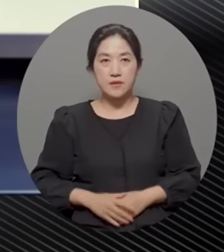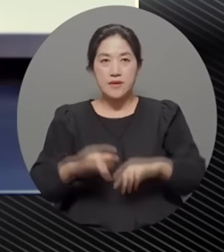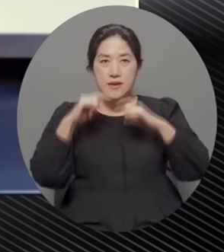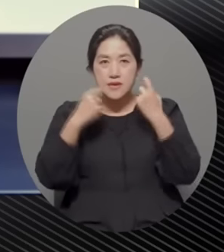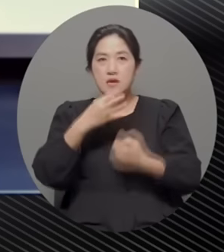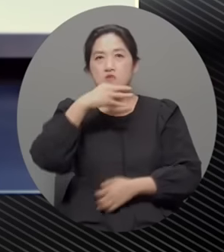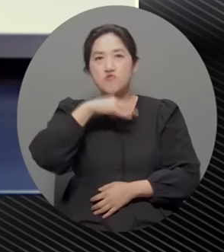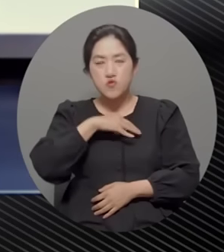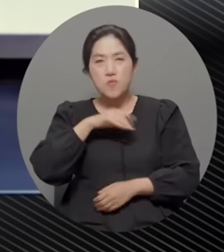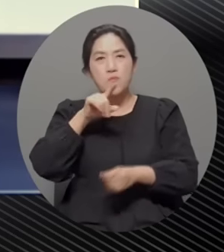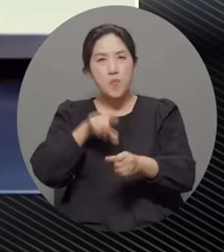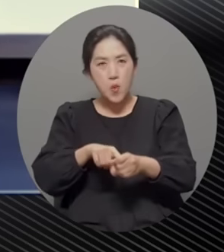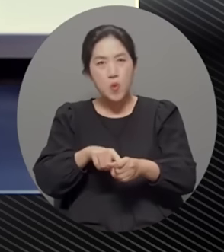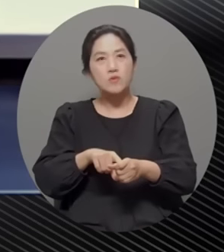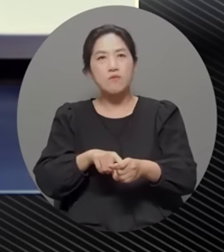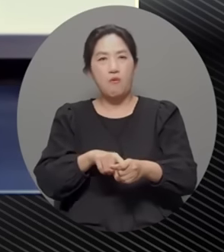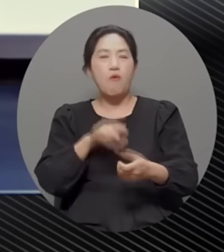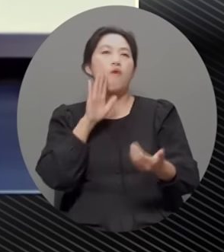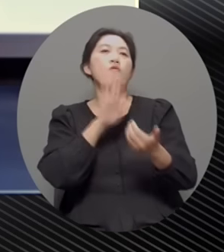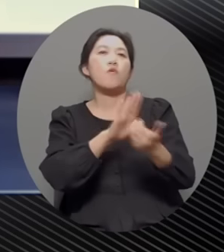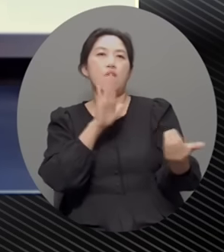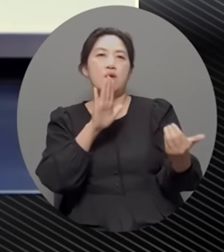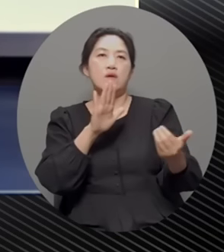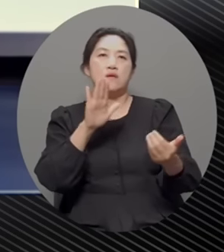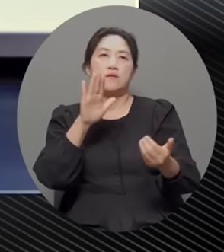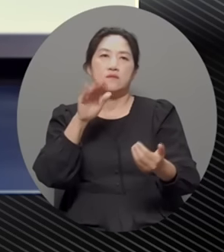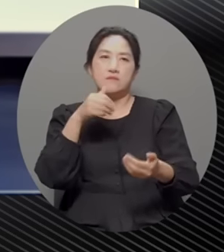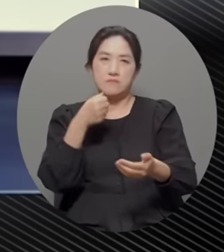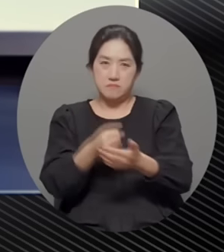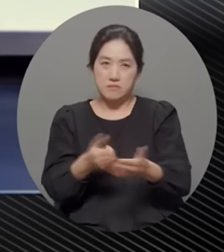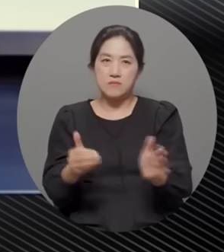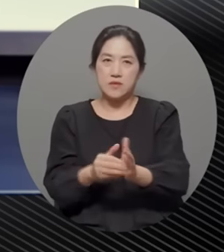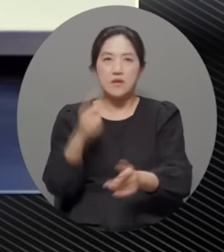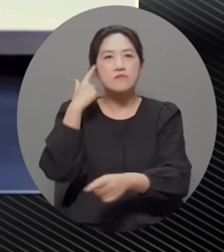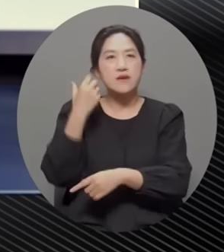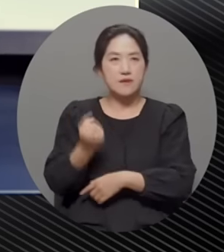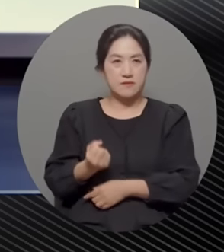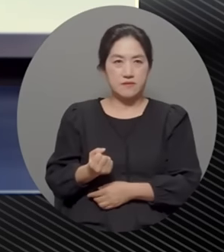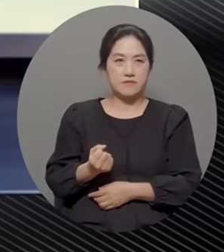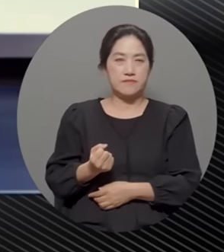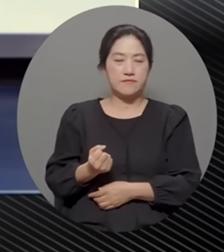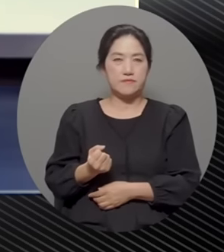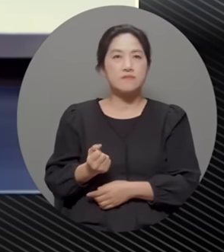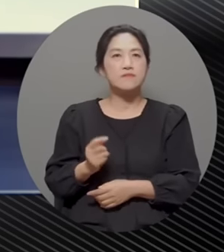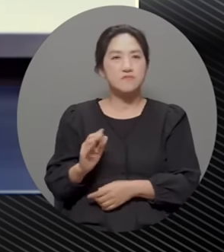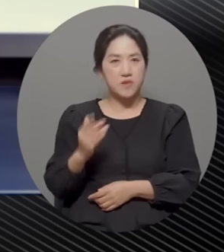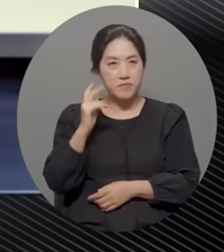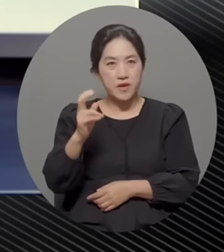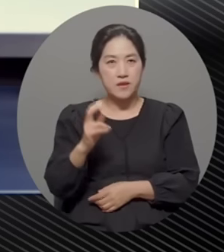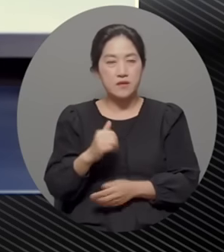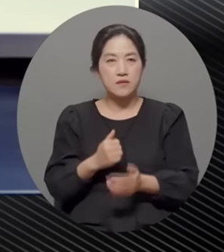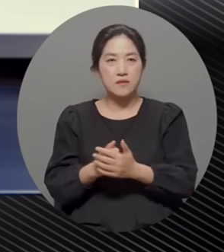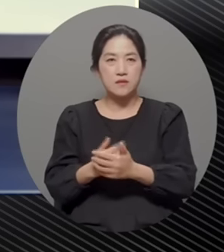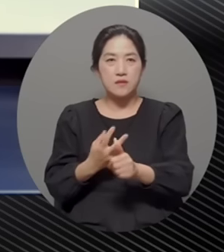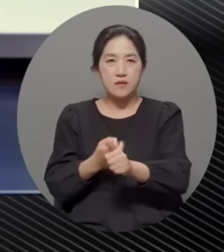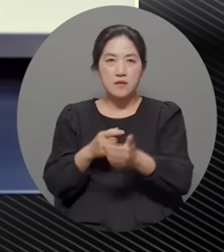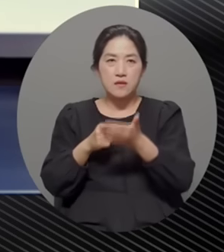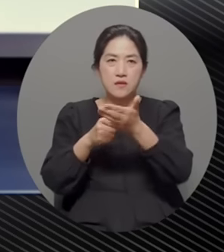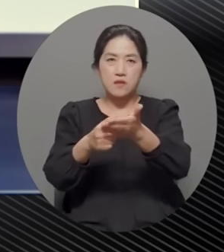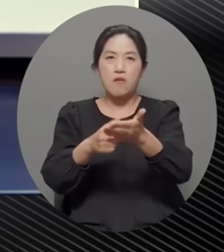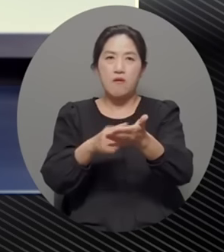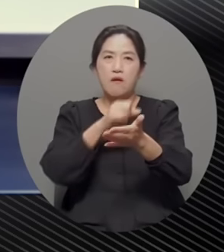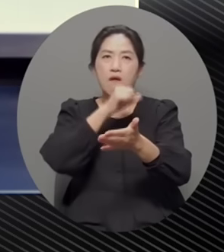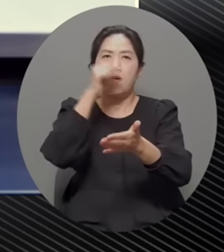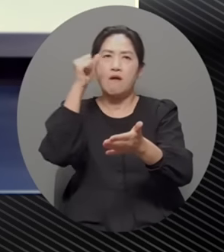사익에 초점이 맞춰진 그런 거부권 행사라고 봐야 할 겁니다. 탄핵 청구가 인용될 정도의